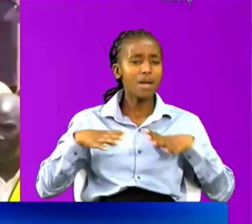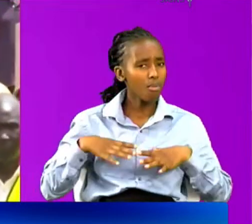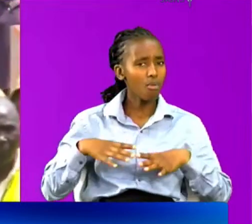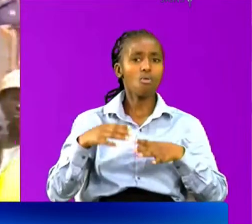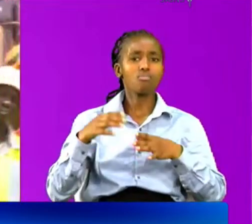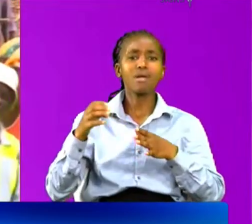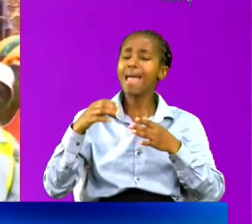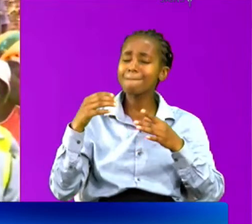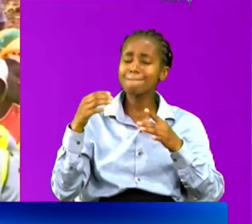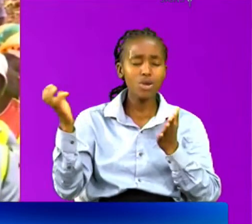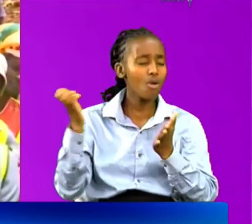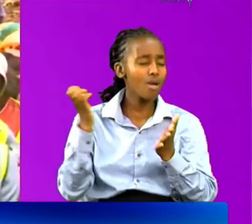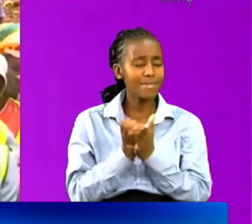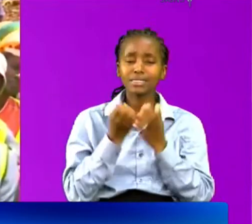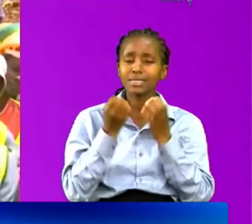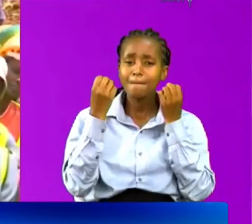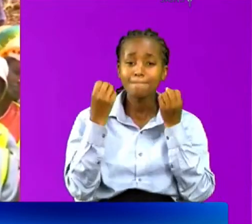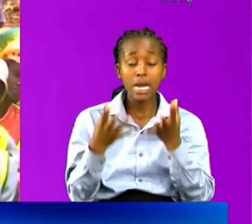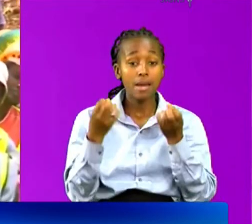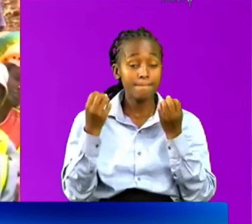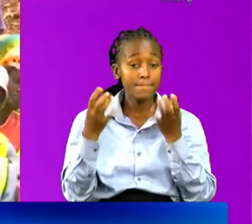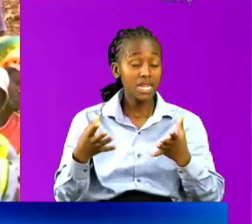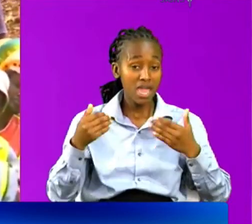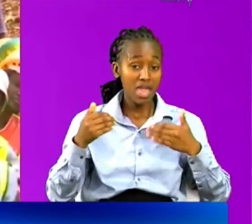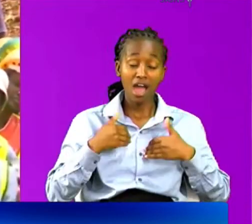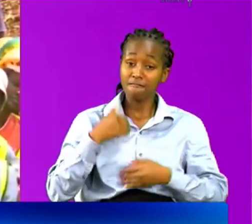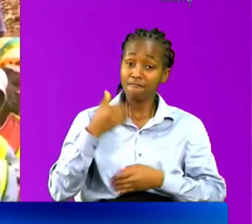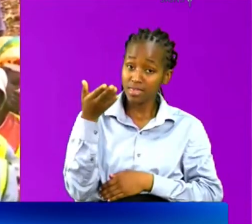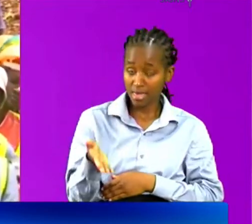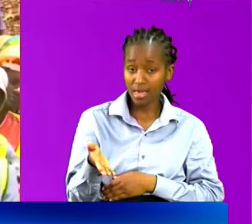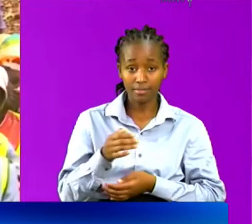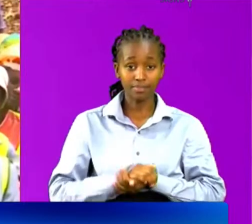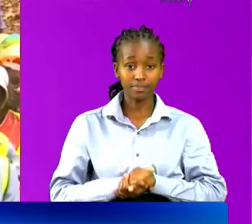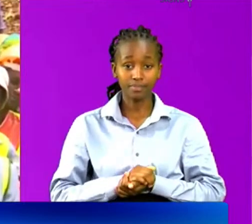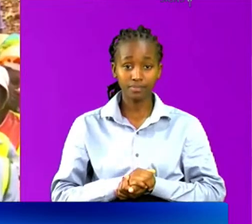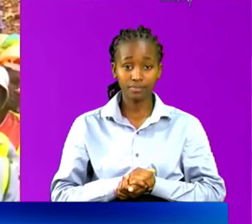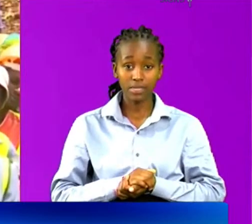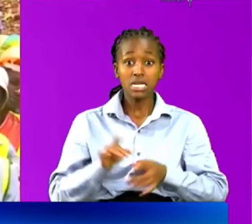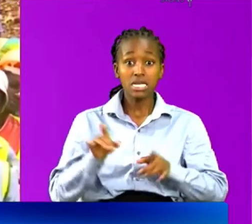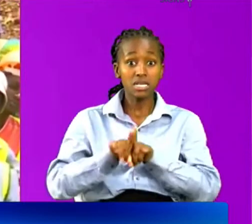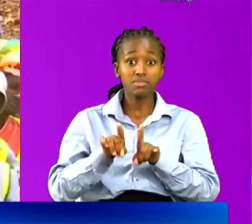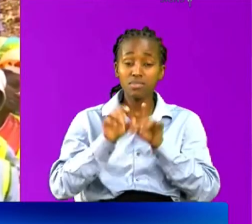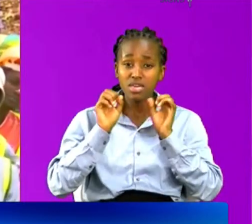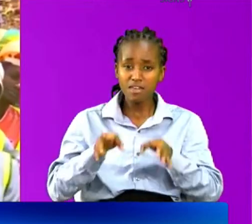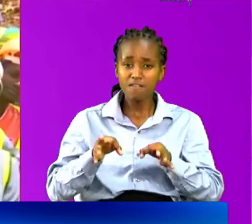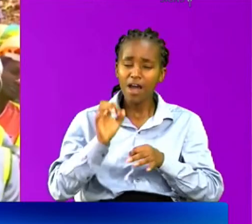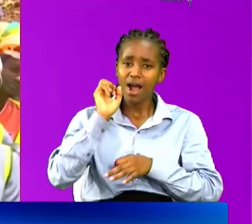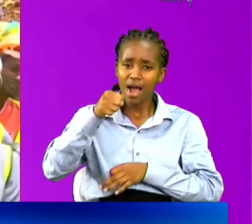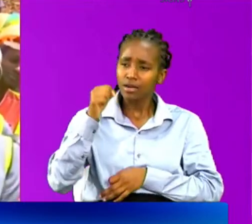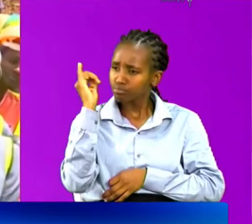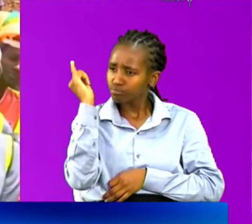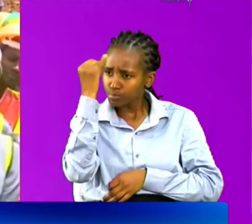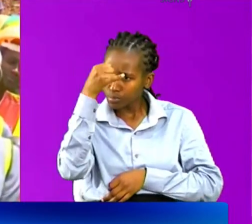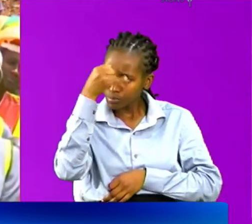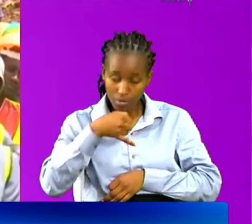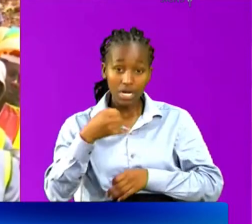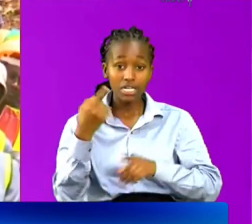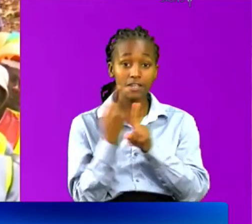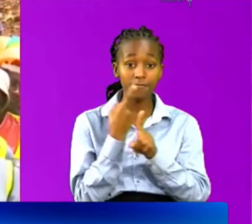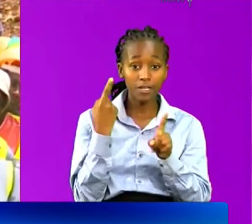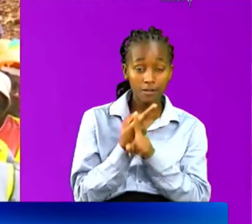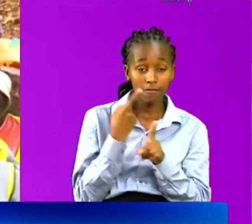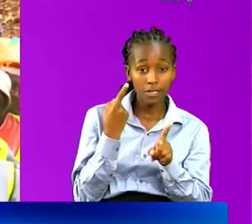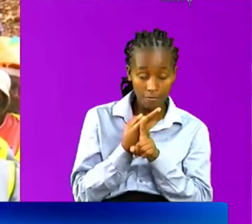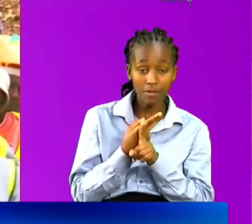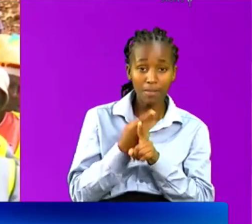tuko na nafasi ya wale watu wa stima. Hapa tuko na nafasi ya architects ambao wametuchorea hizi manyumba. Hapa tuko na nafasi ya